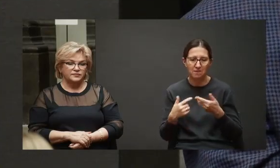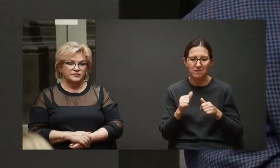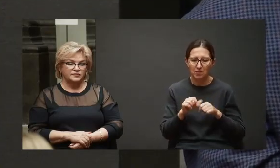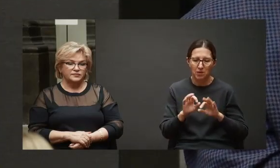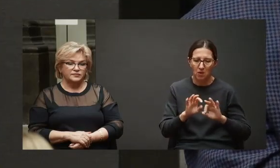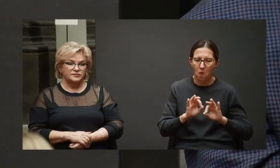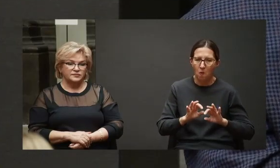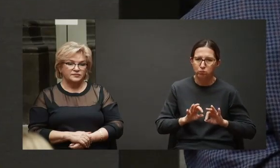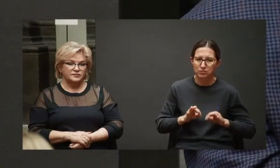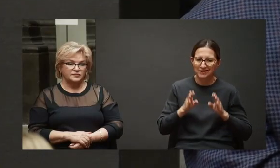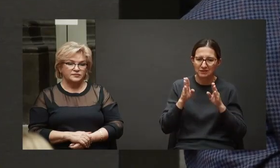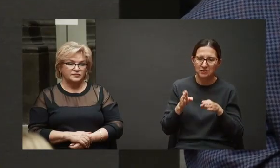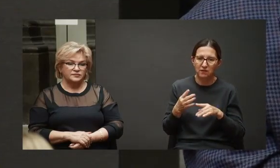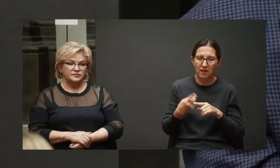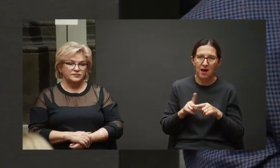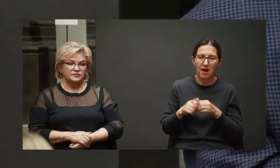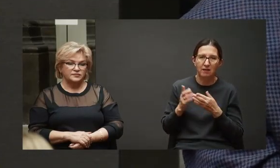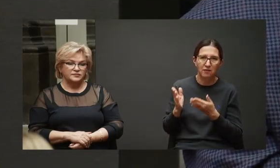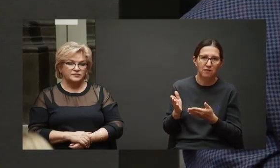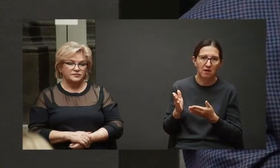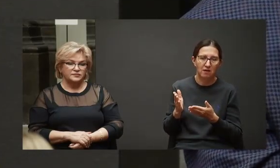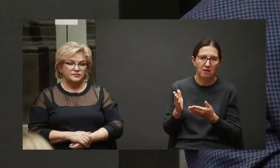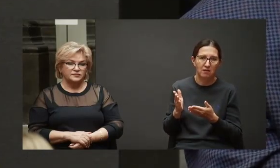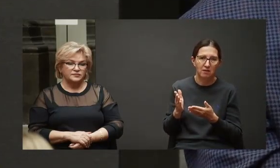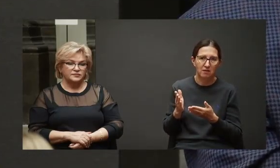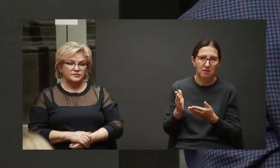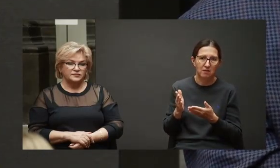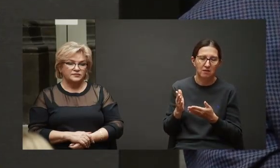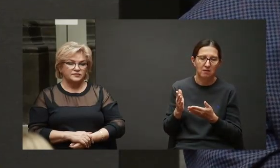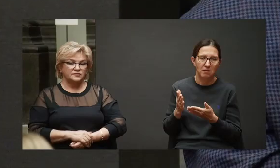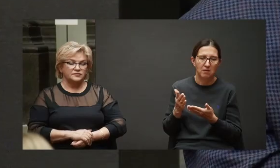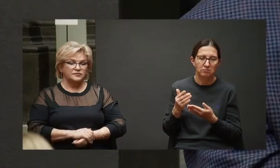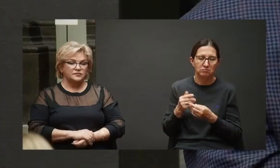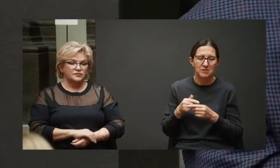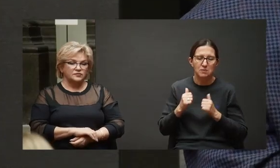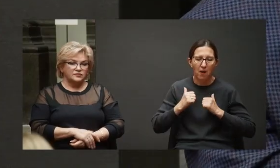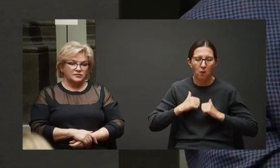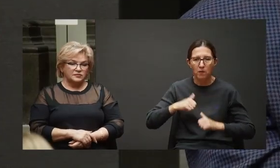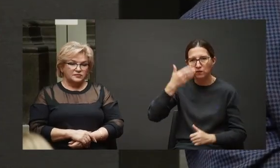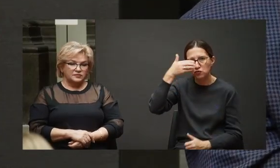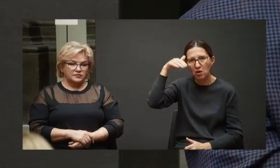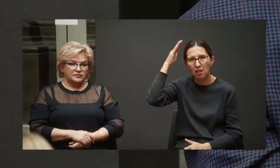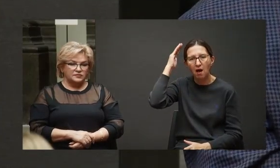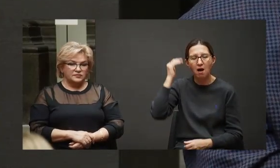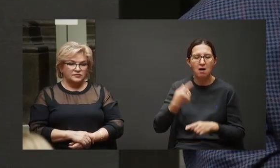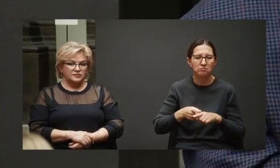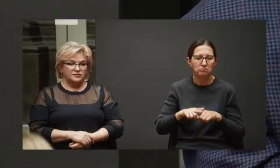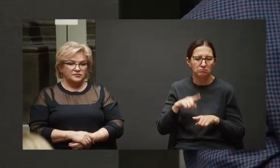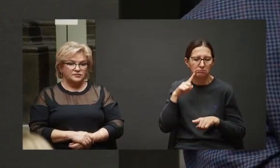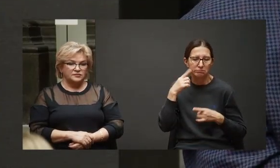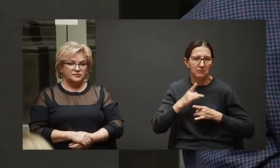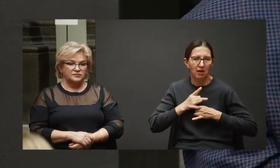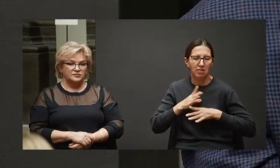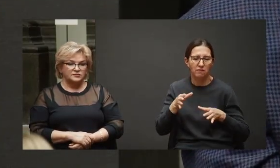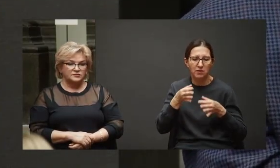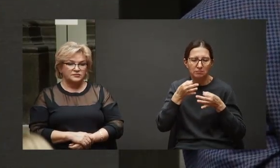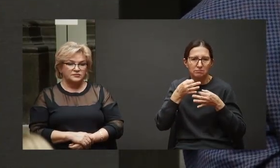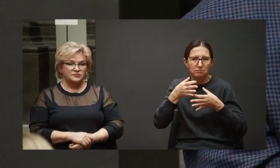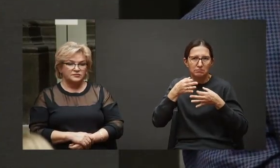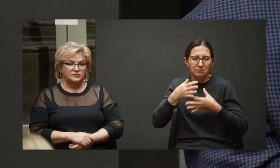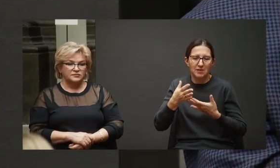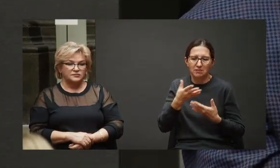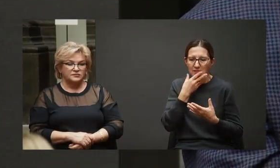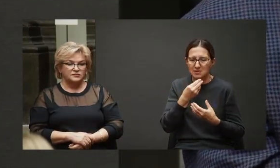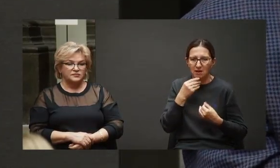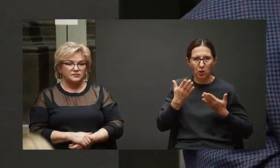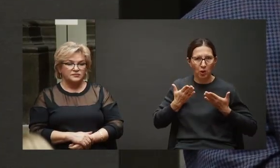этого Бога, его спокойного чела, его гневно раздувающихся ноздрей, его красоты, его